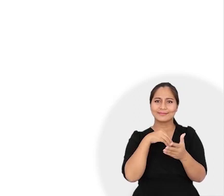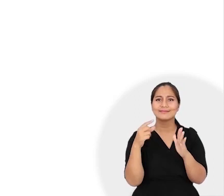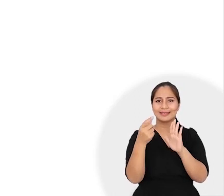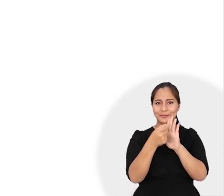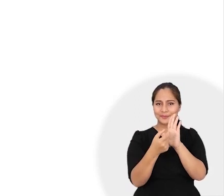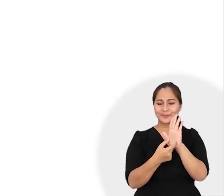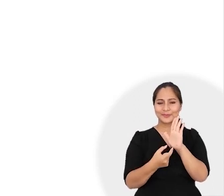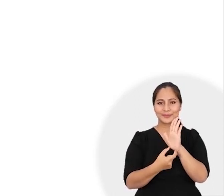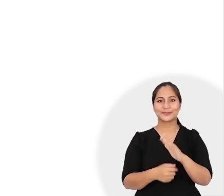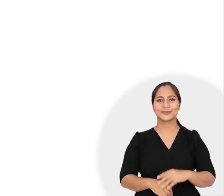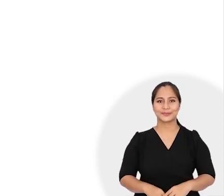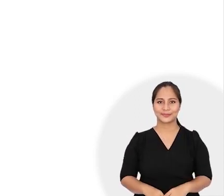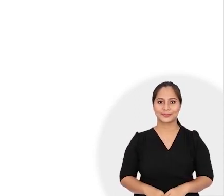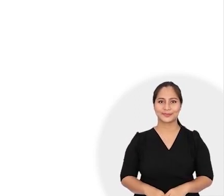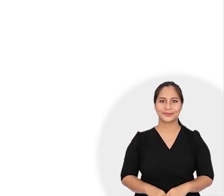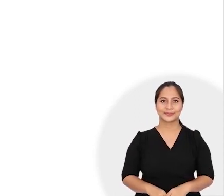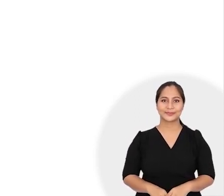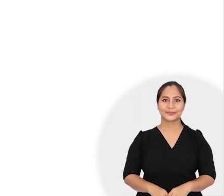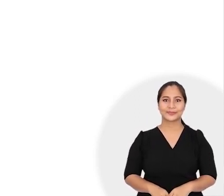งดู